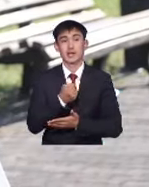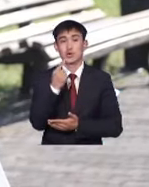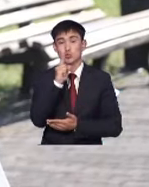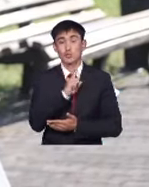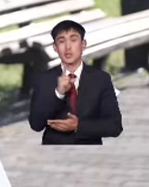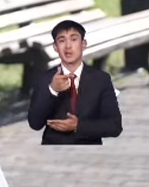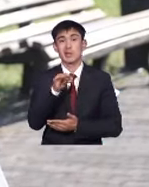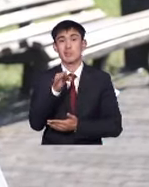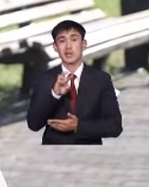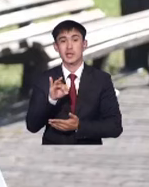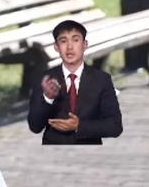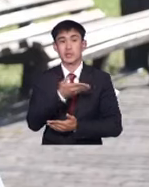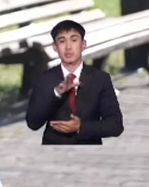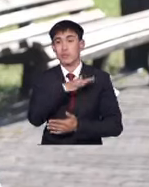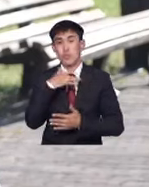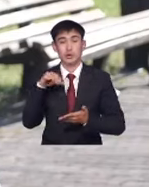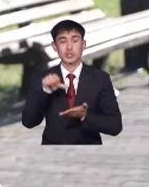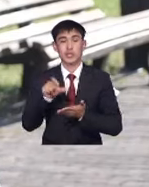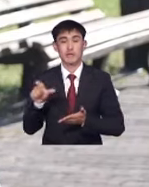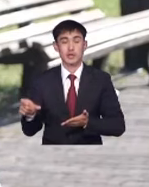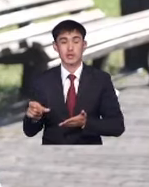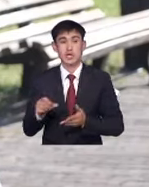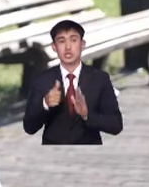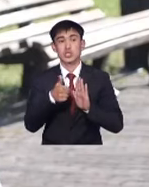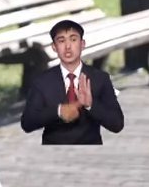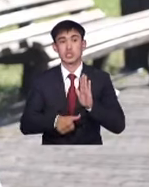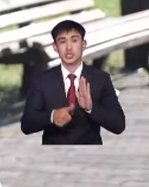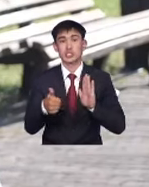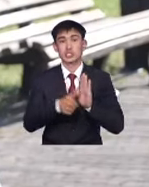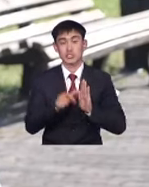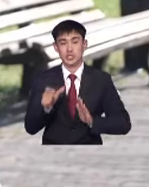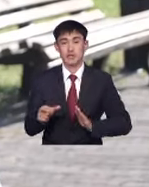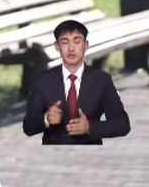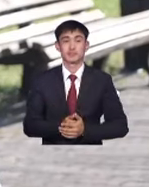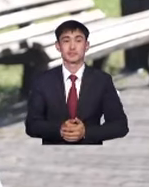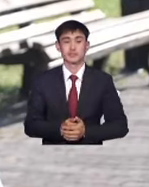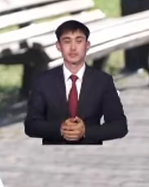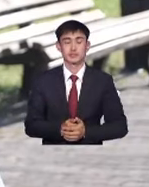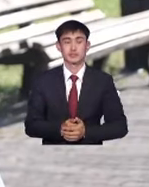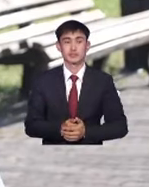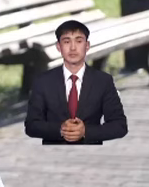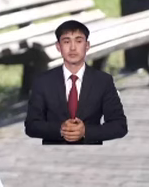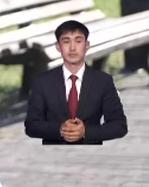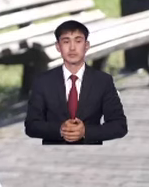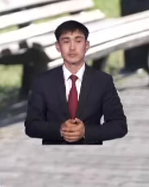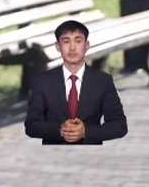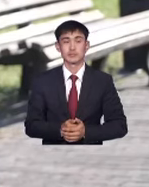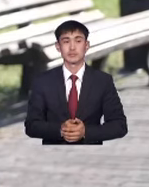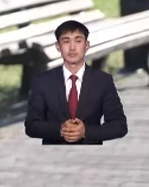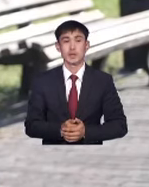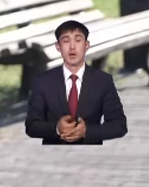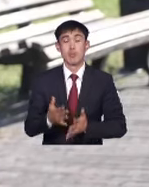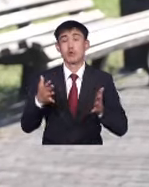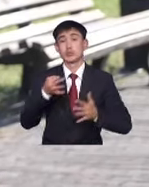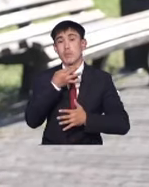Гранд При нас было много человек в 66 людей А мне больше